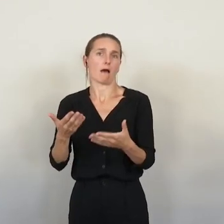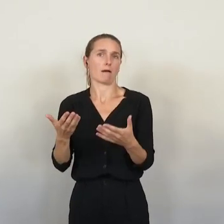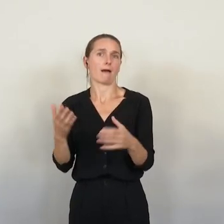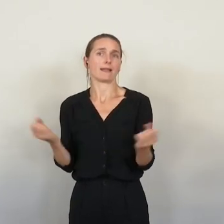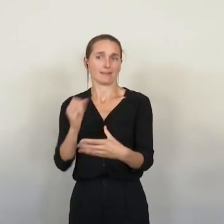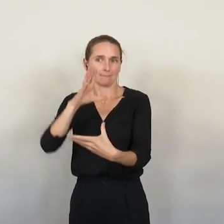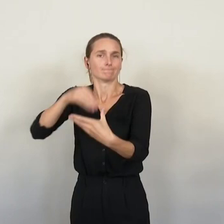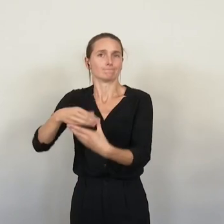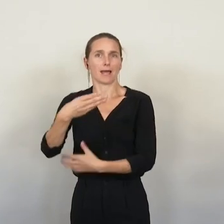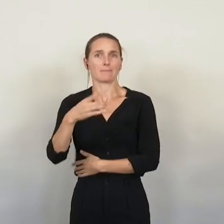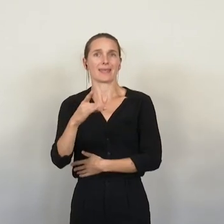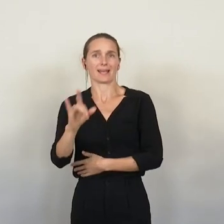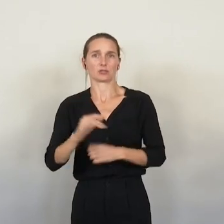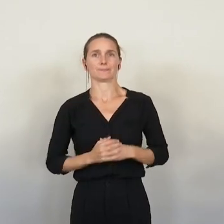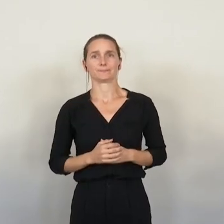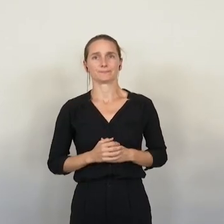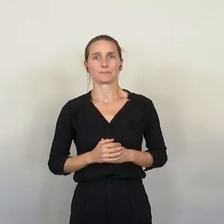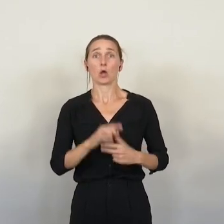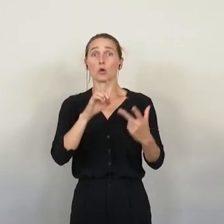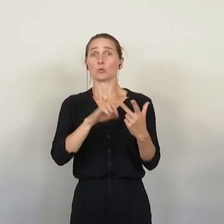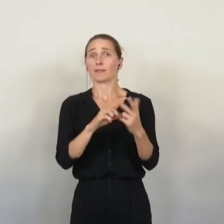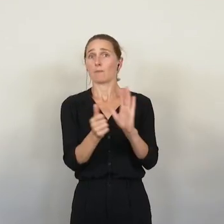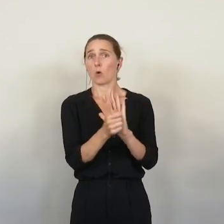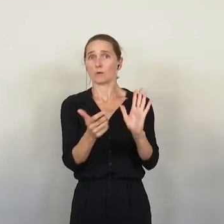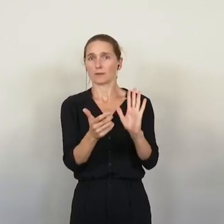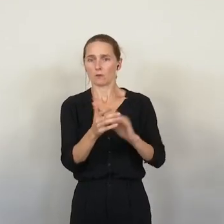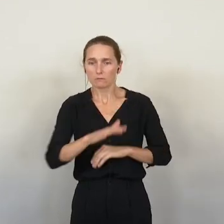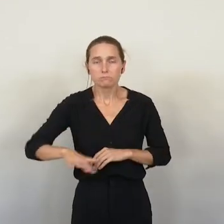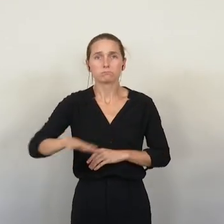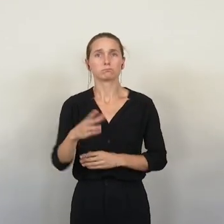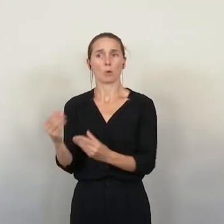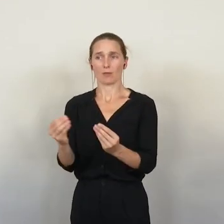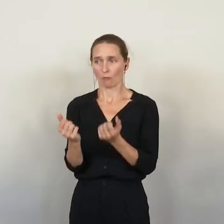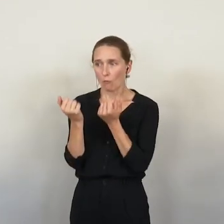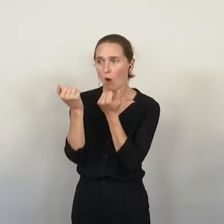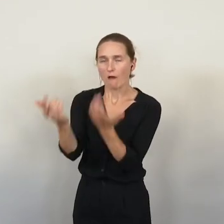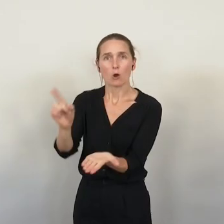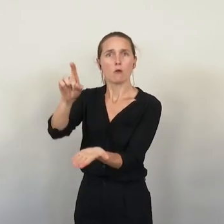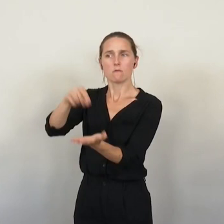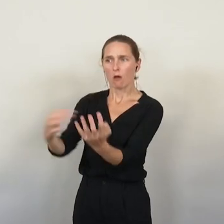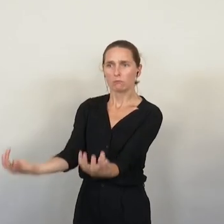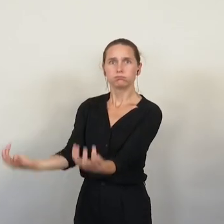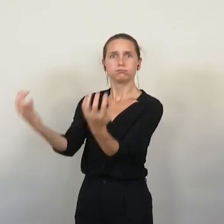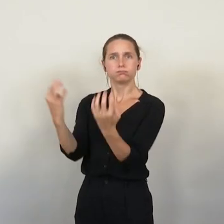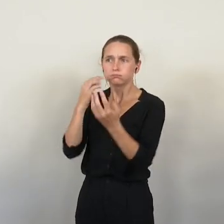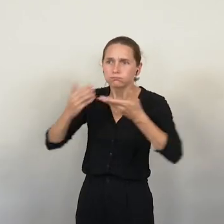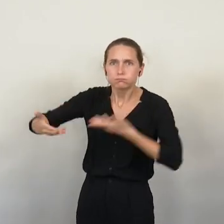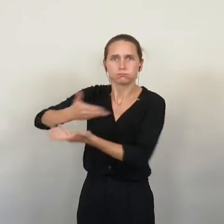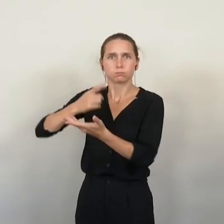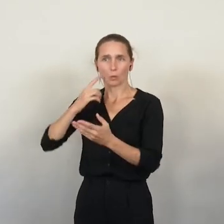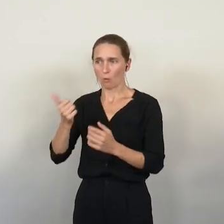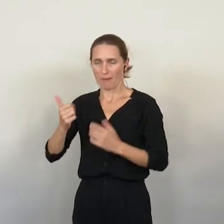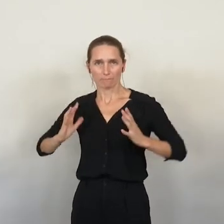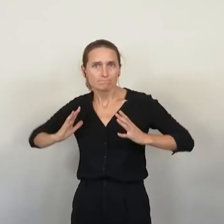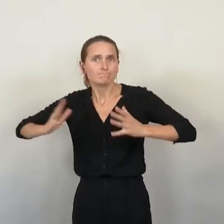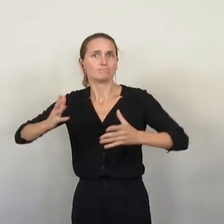fonction consiste à offrir aux habitants et aux habitantes un lieu de proximité pour s'informer pour être écouté accompagné s'impliquer dans le quartier